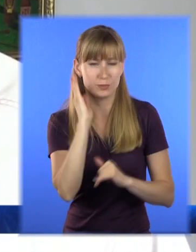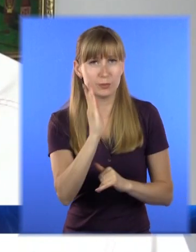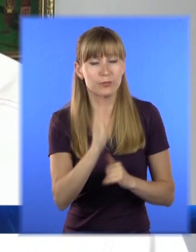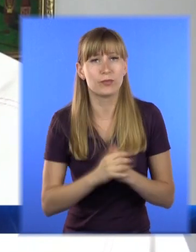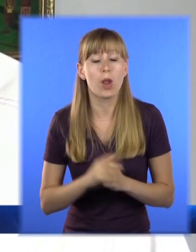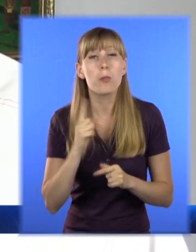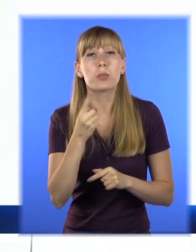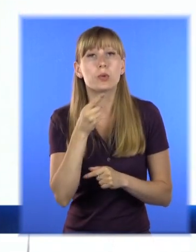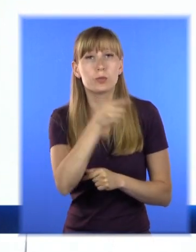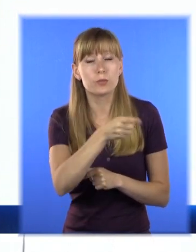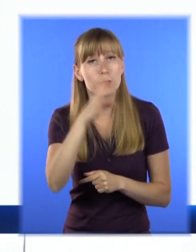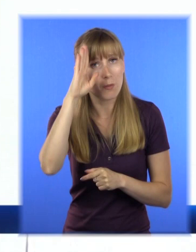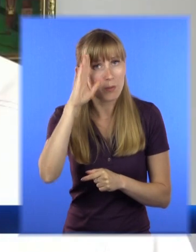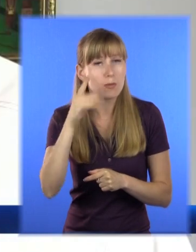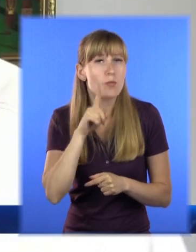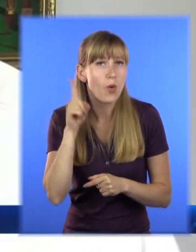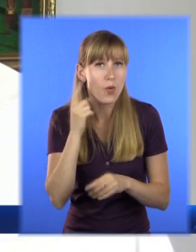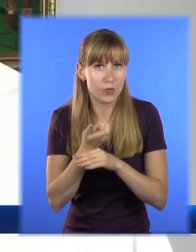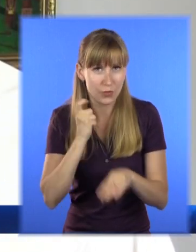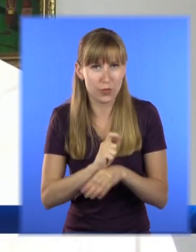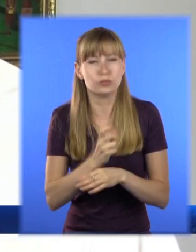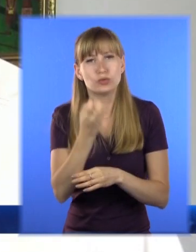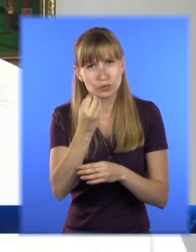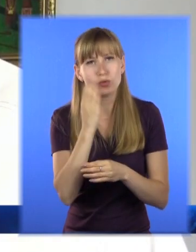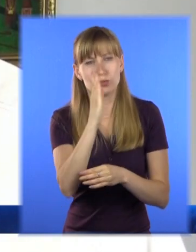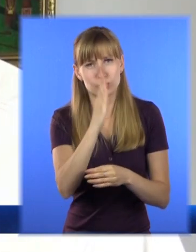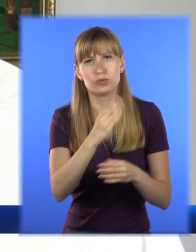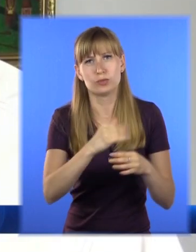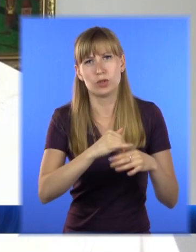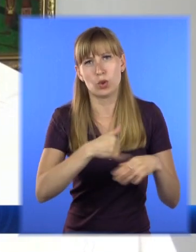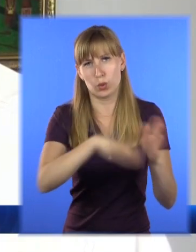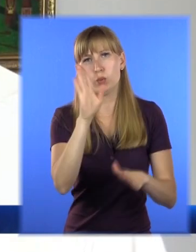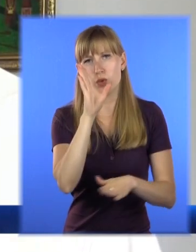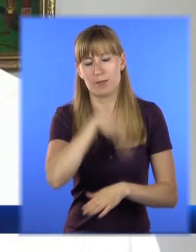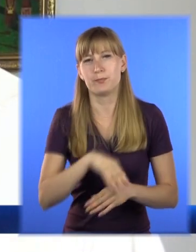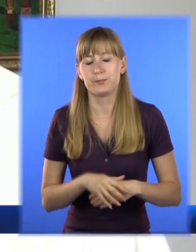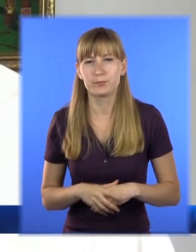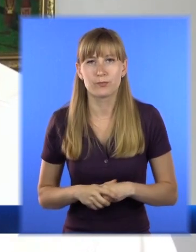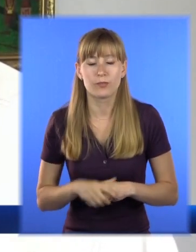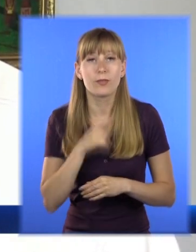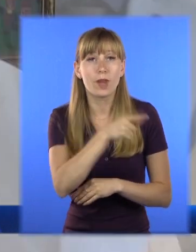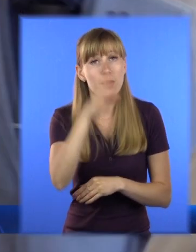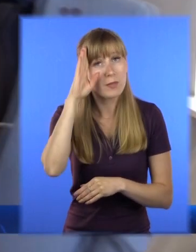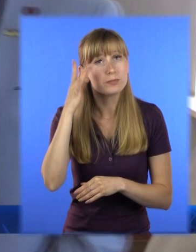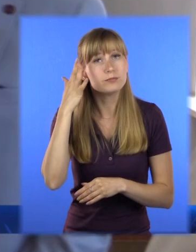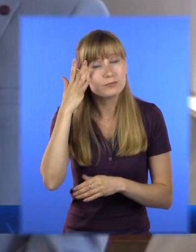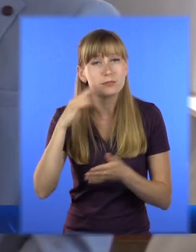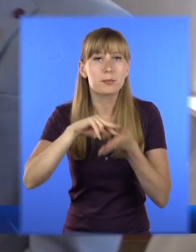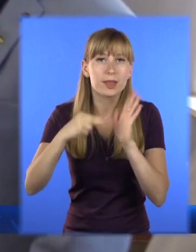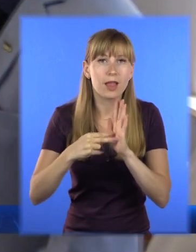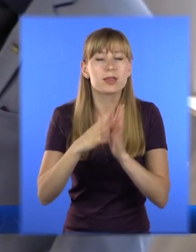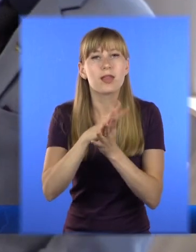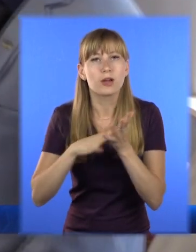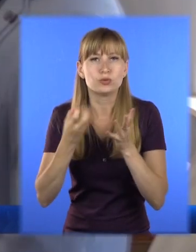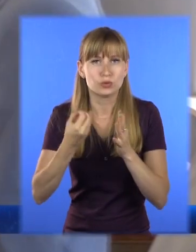что у него все впереди. Обычно говорят, я в твои годы, то я в его годы таким не занимался, он достиг уже многого. В